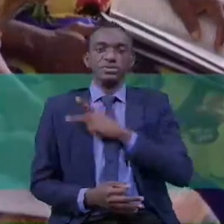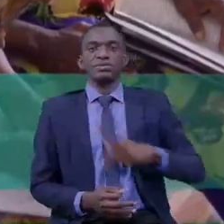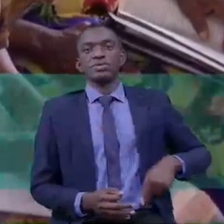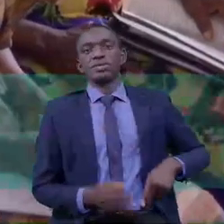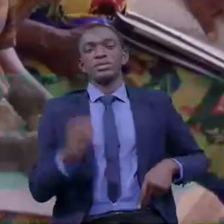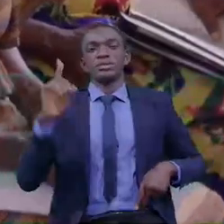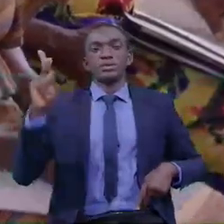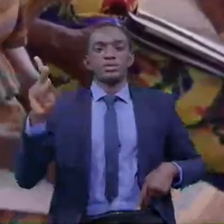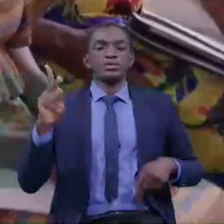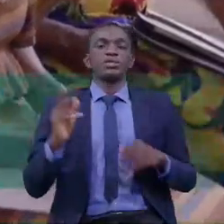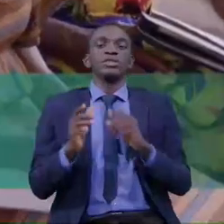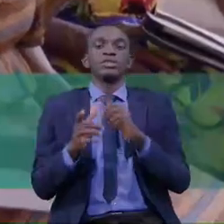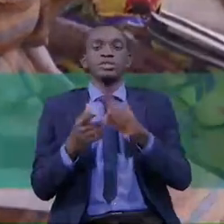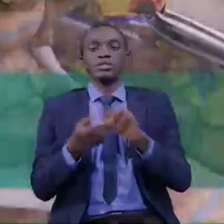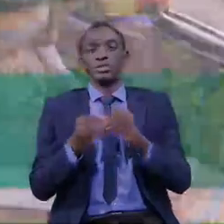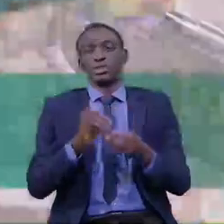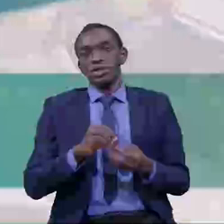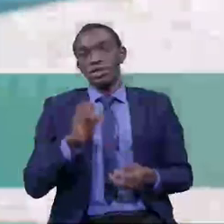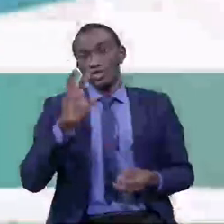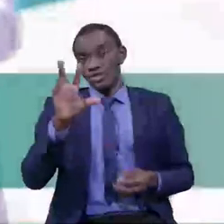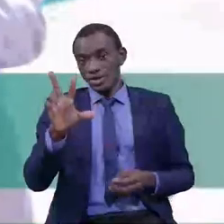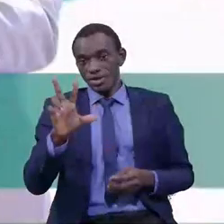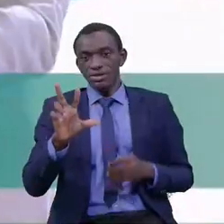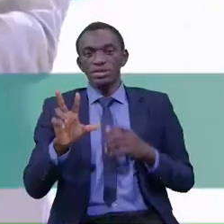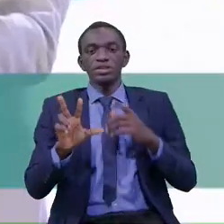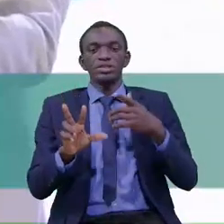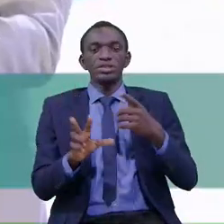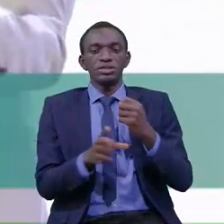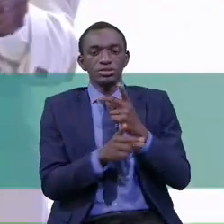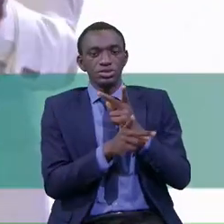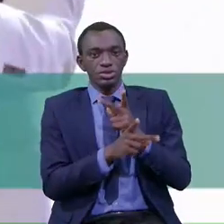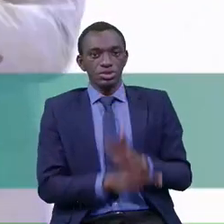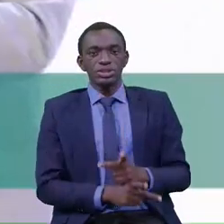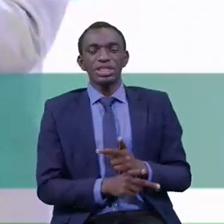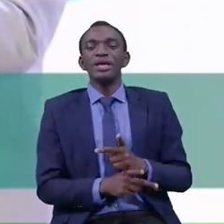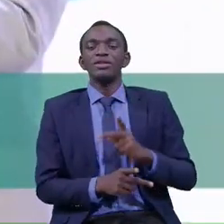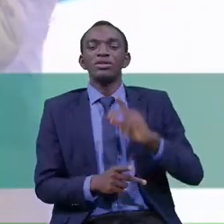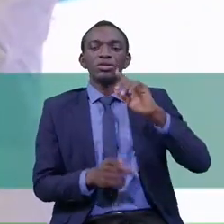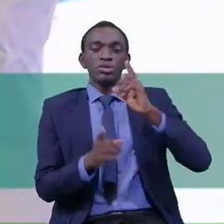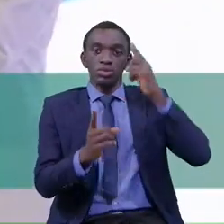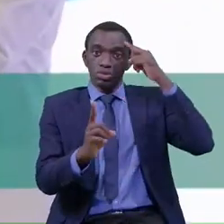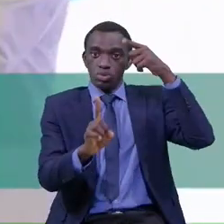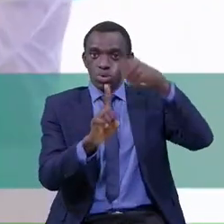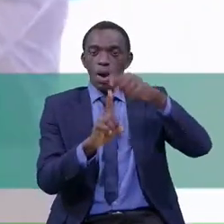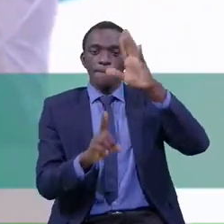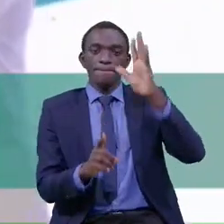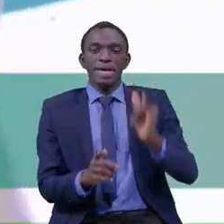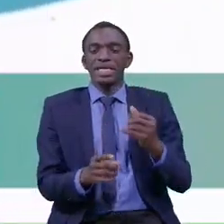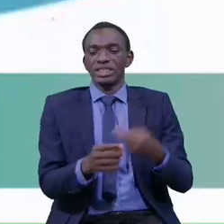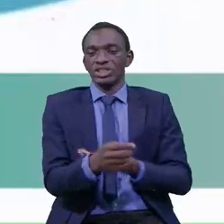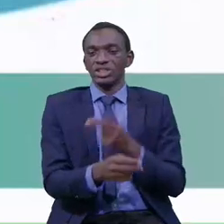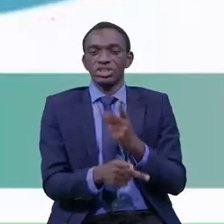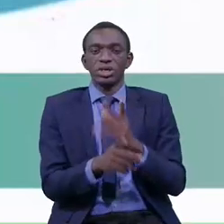voyons les objectifs durables par les bergers et les sujets